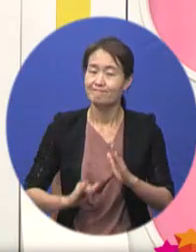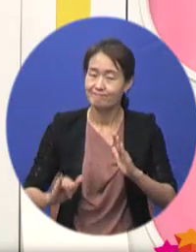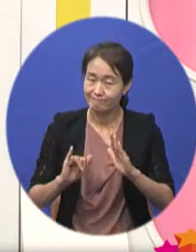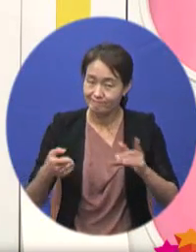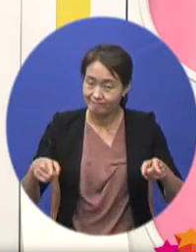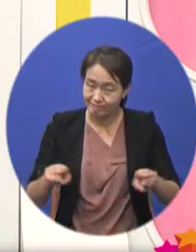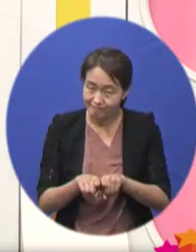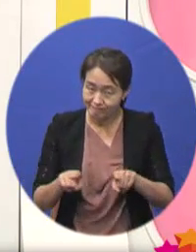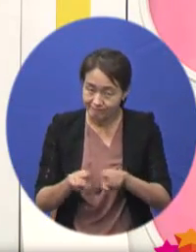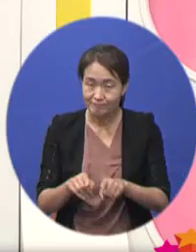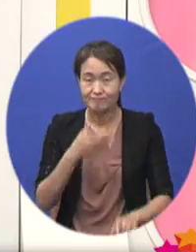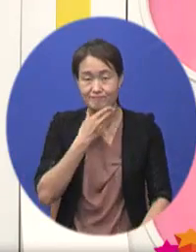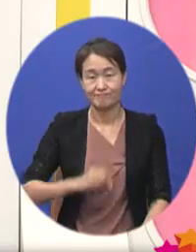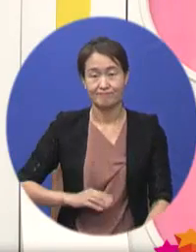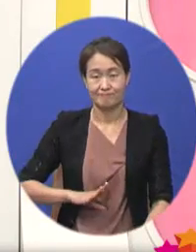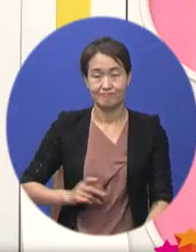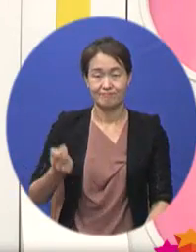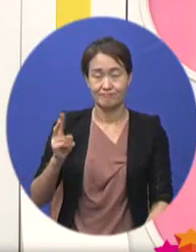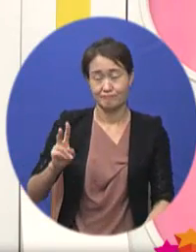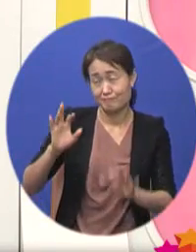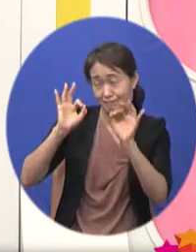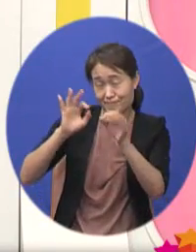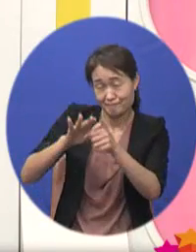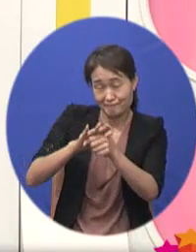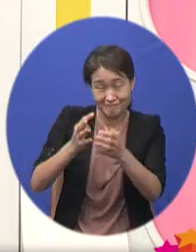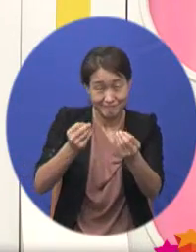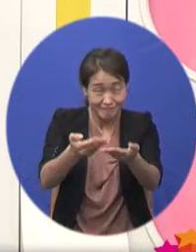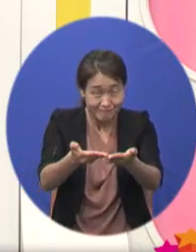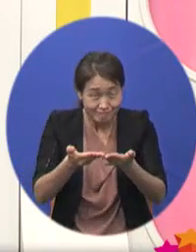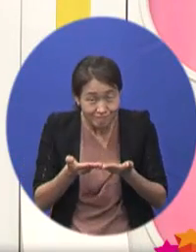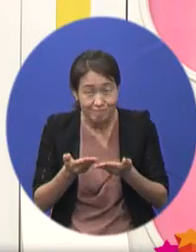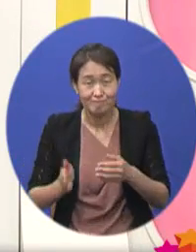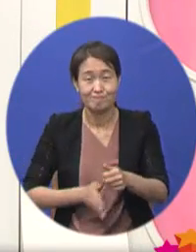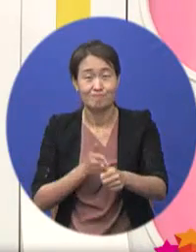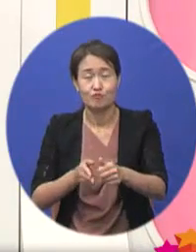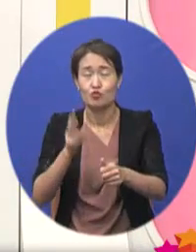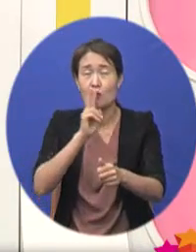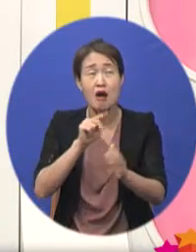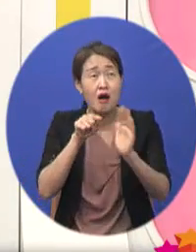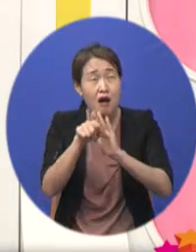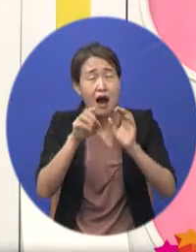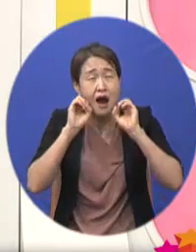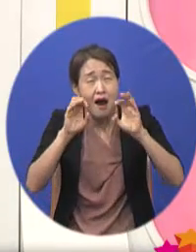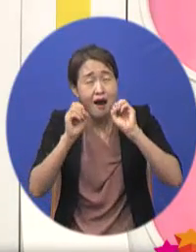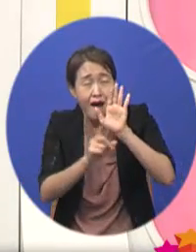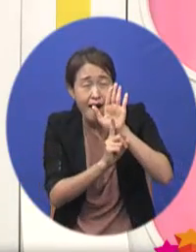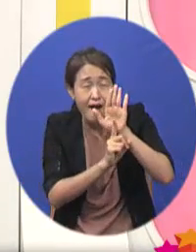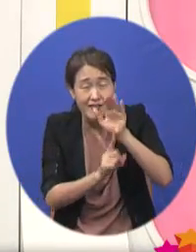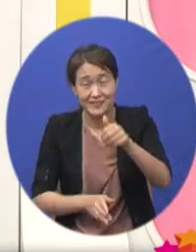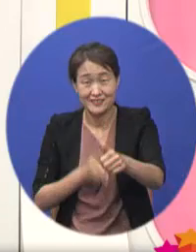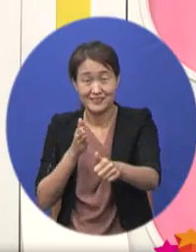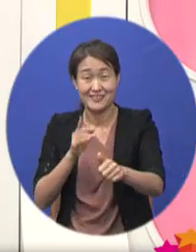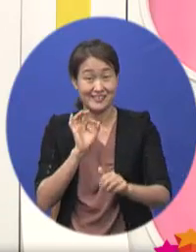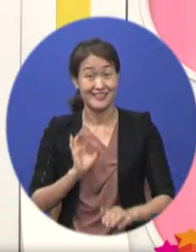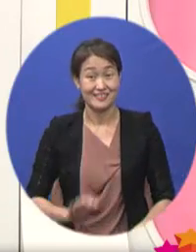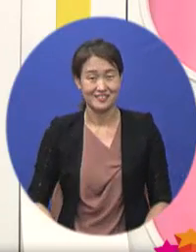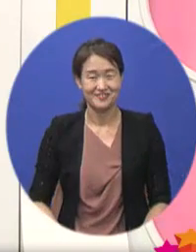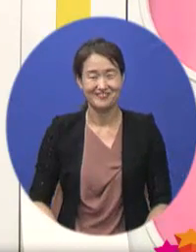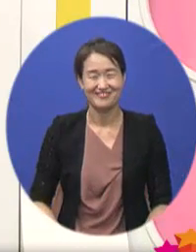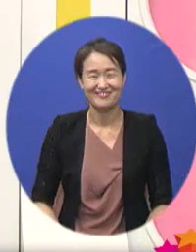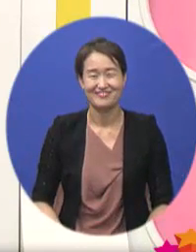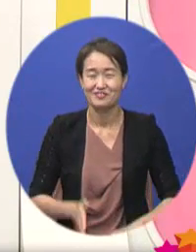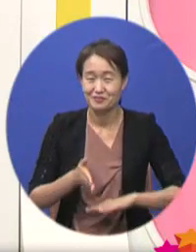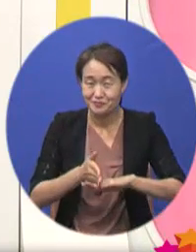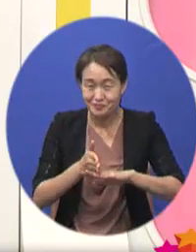보내시고요. 우리 TV 많이 나눈 노래랑 사랑해 주시고 그 노래교실에 가서도 홍보도 해 주세요. 예. 예.